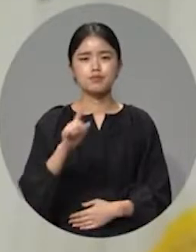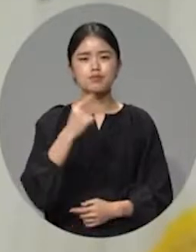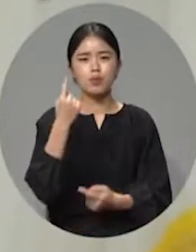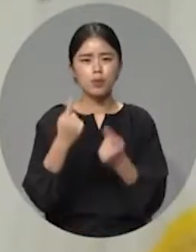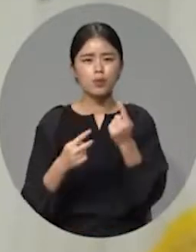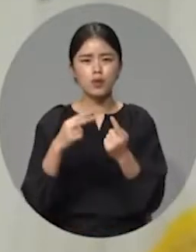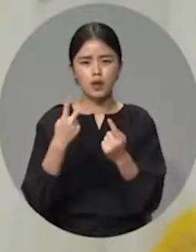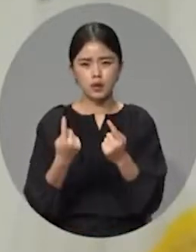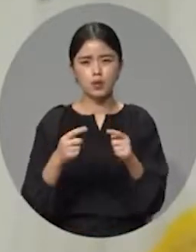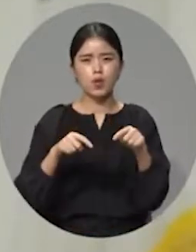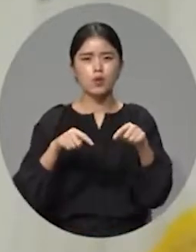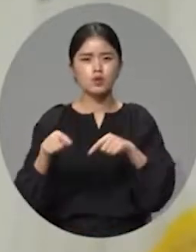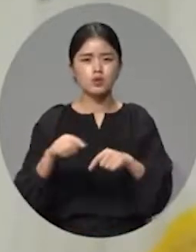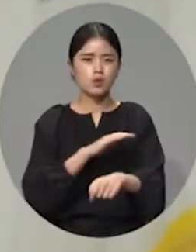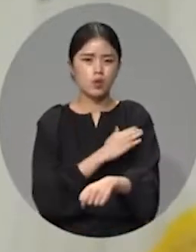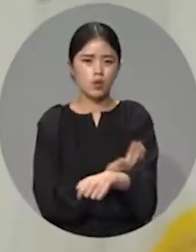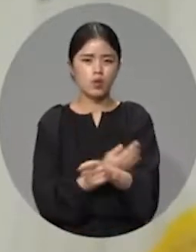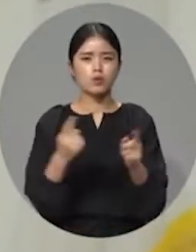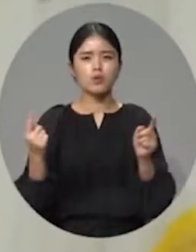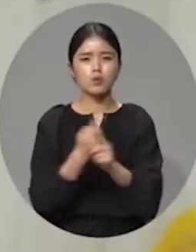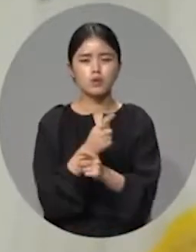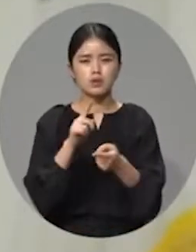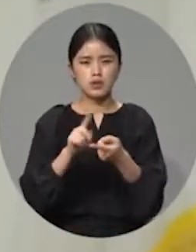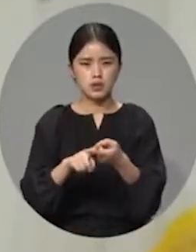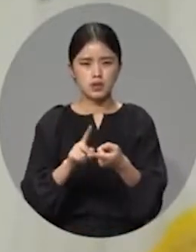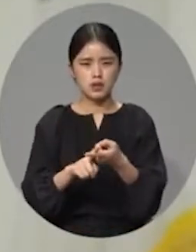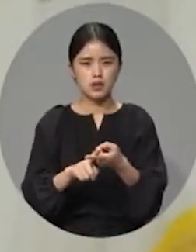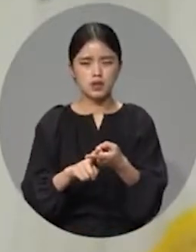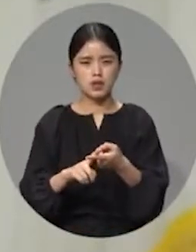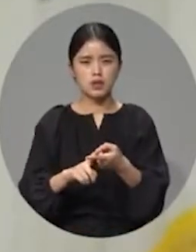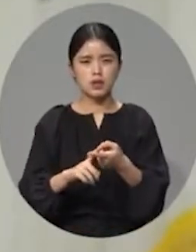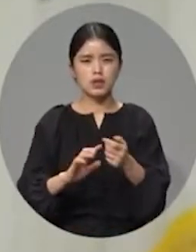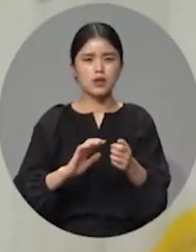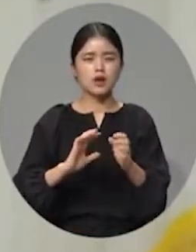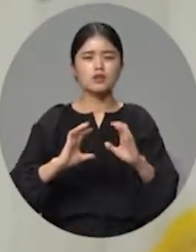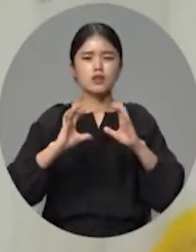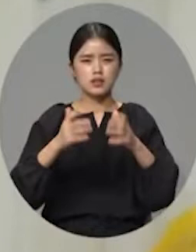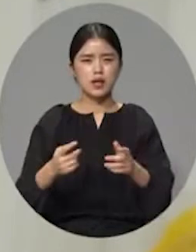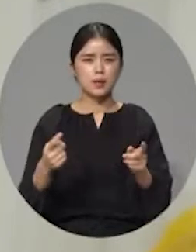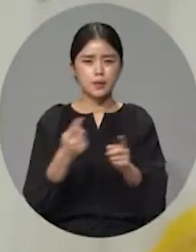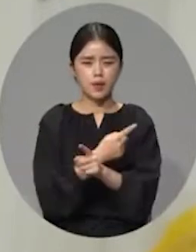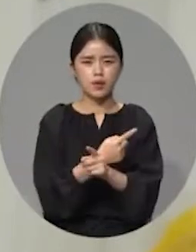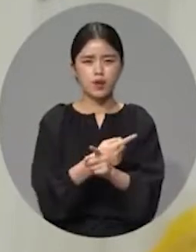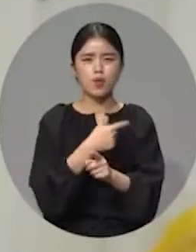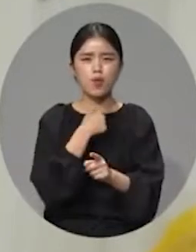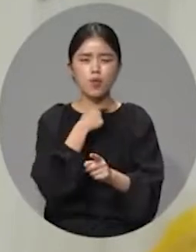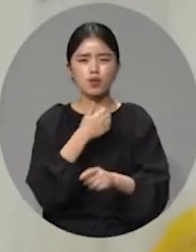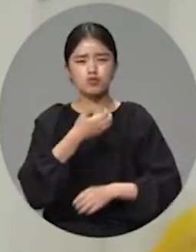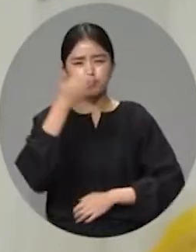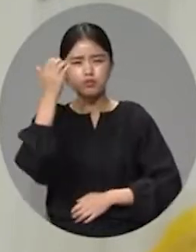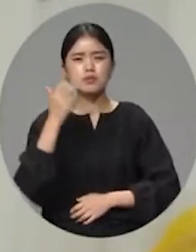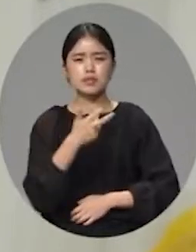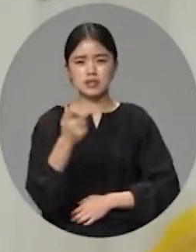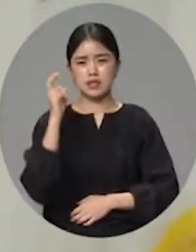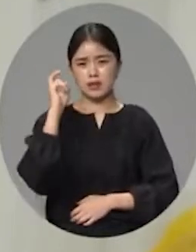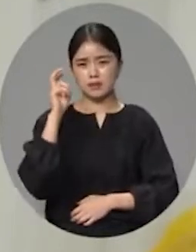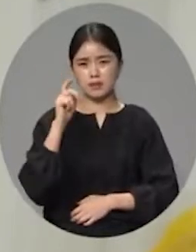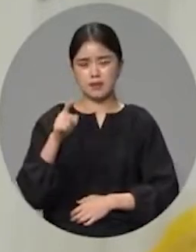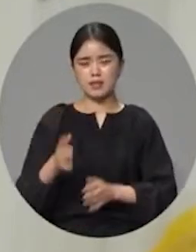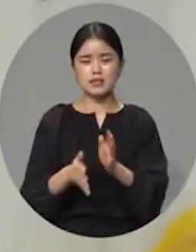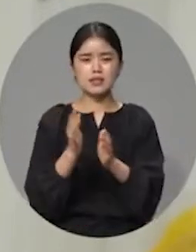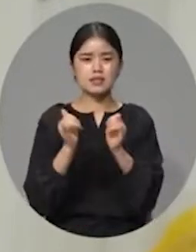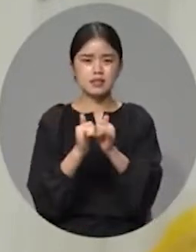무엇보다도 정권 교체 또 시대 전환의 열망이 매우 크신 것 같습니다. 네. 그런 민심이